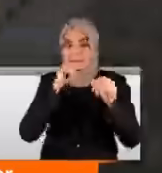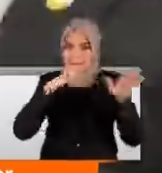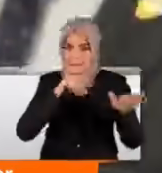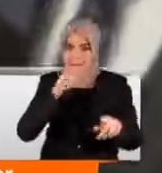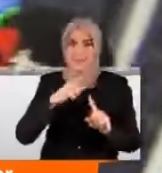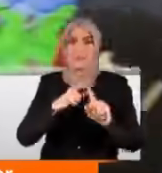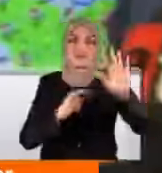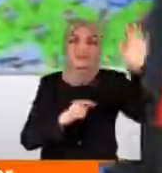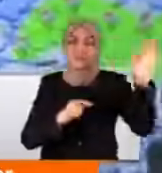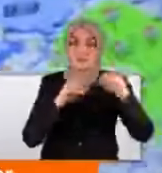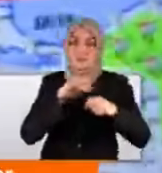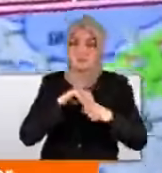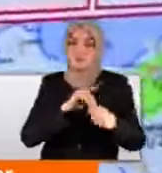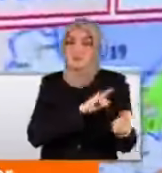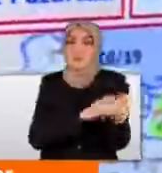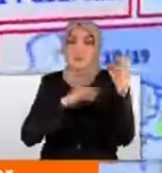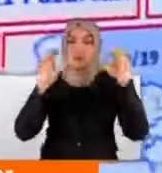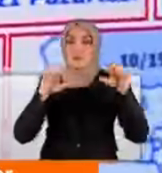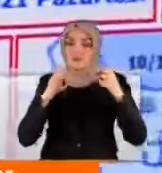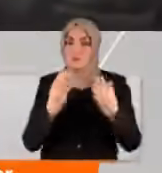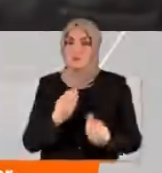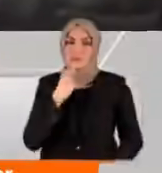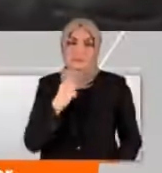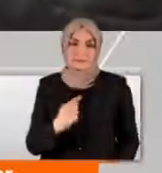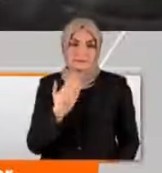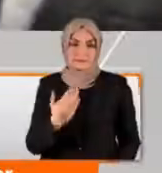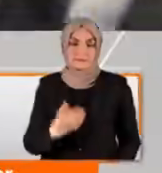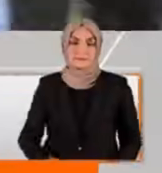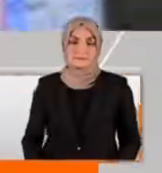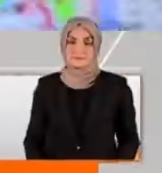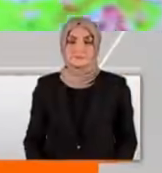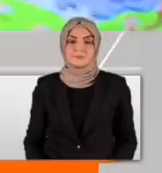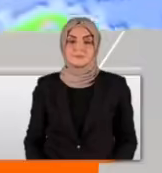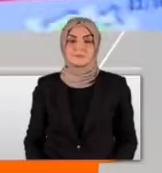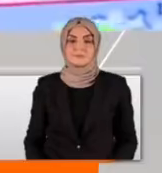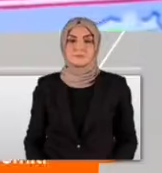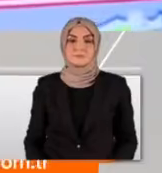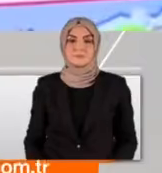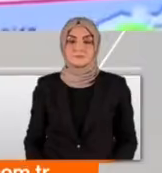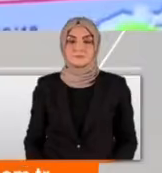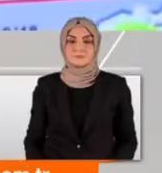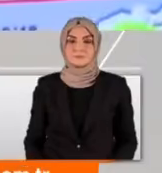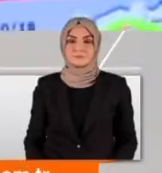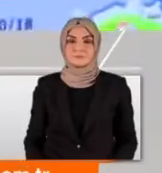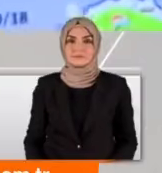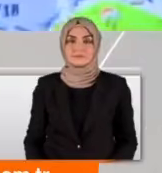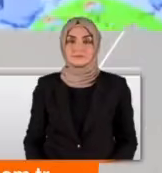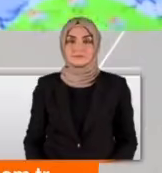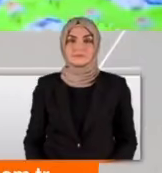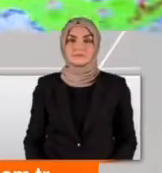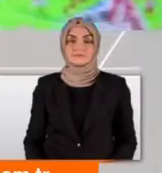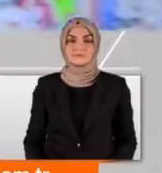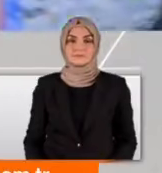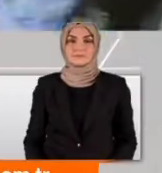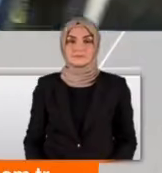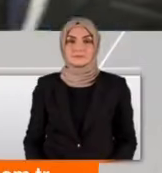posta şunun biz bu gece saatlerine kadar sürmesini bekliyoruz Ankara'da dahil olmak üzere özetle Edirne Kırklareli bölgesinde